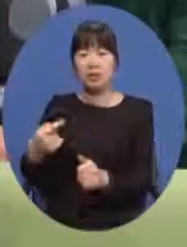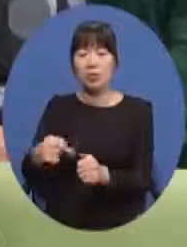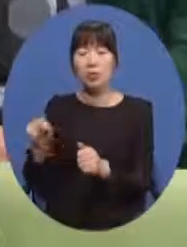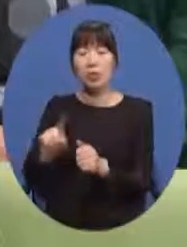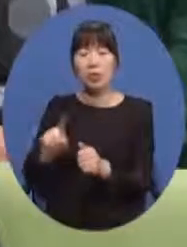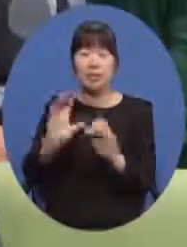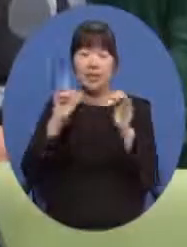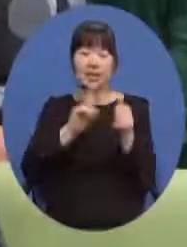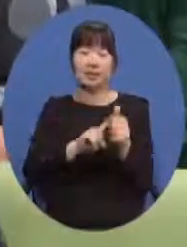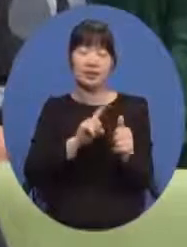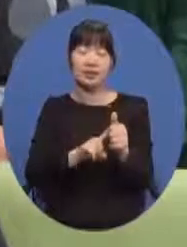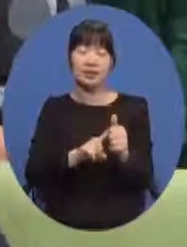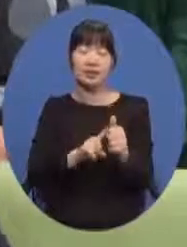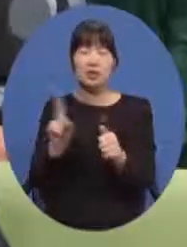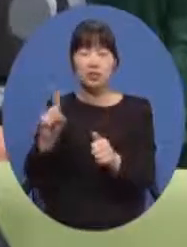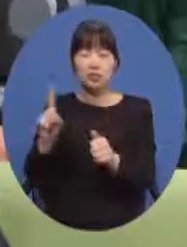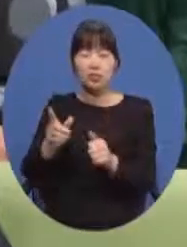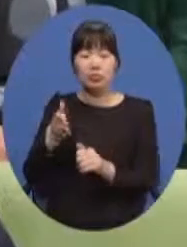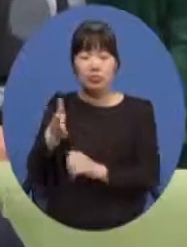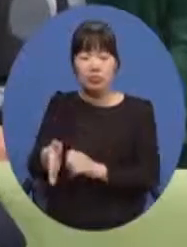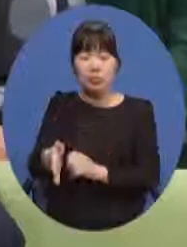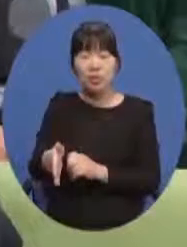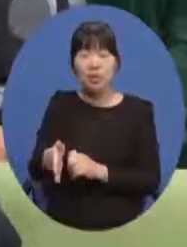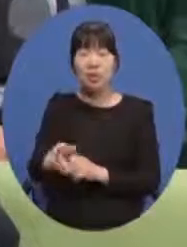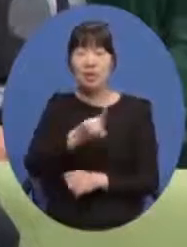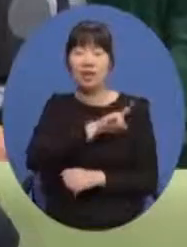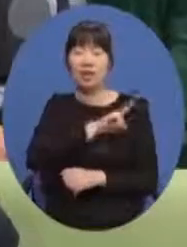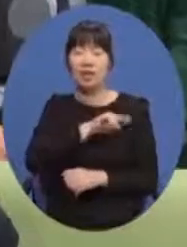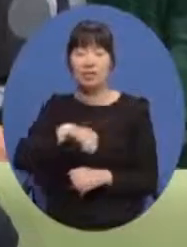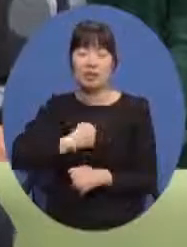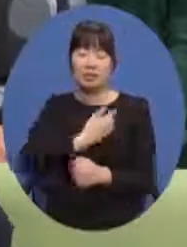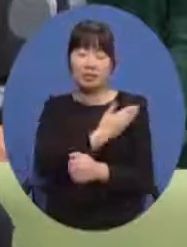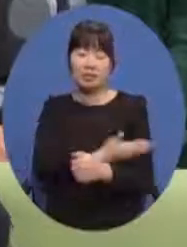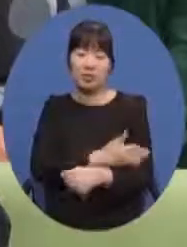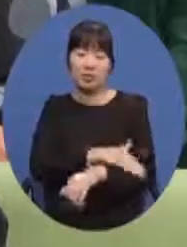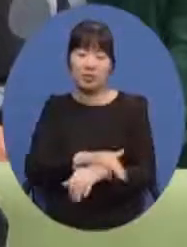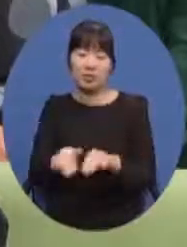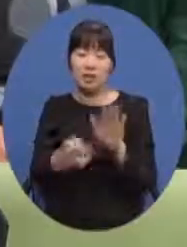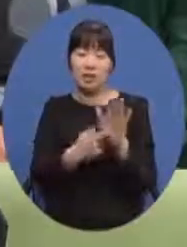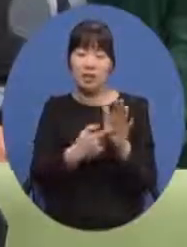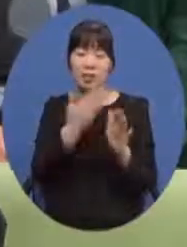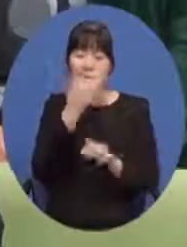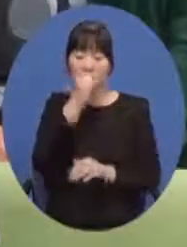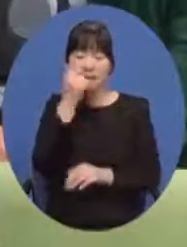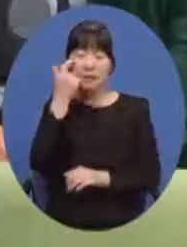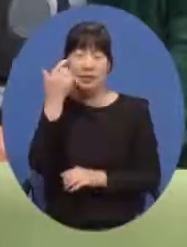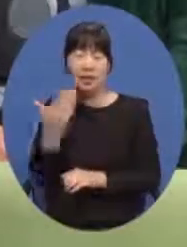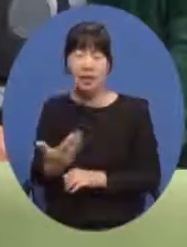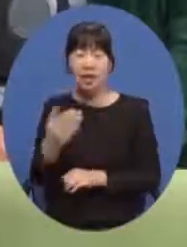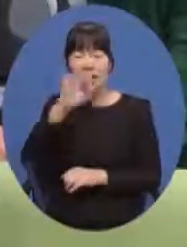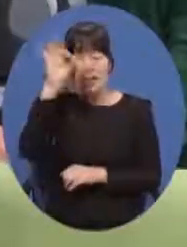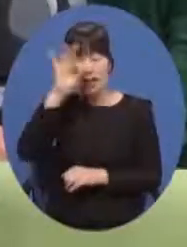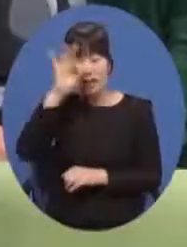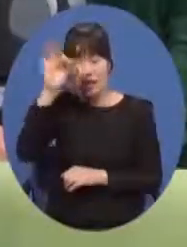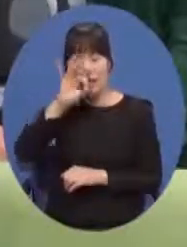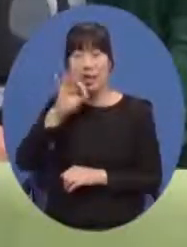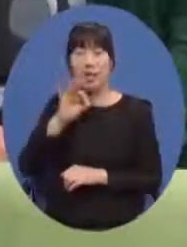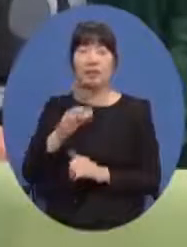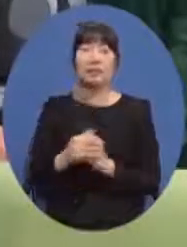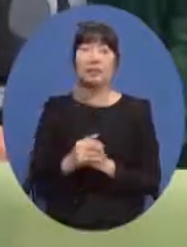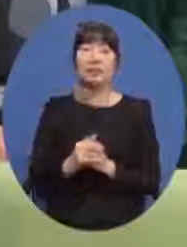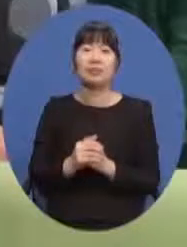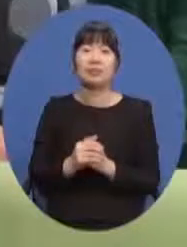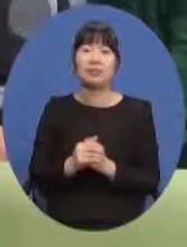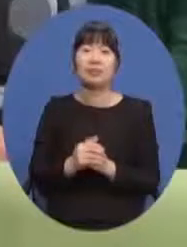것은 아이들이 무슨 분야에 가장 자기 능력을 잘 발휘할 수 있느냐, 이걸 찾아서